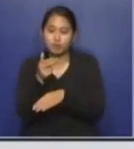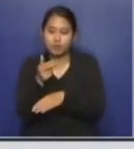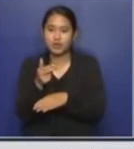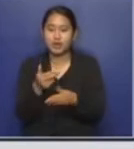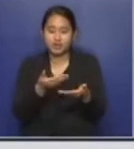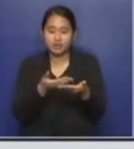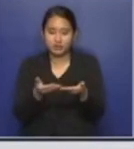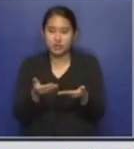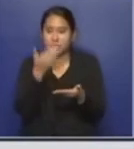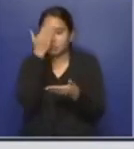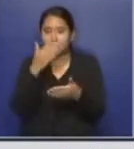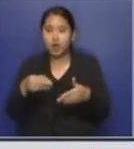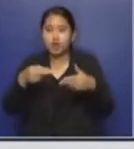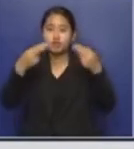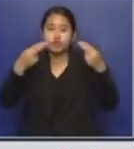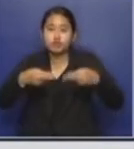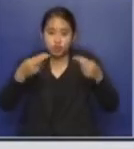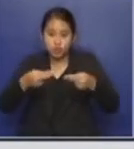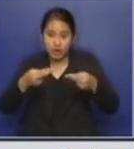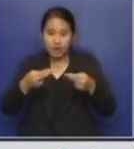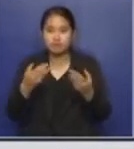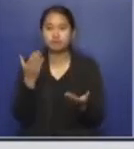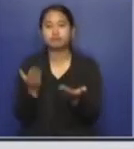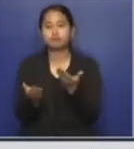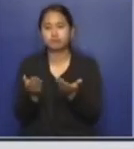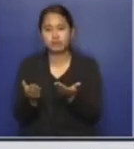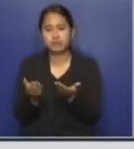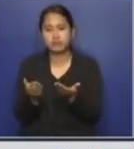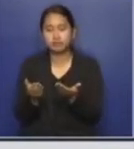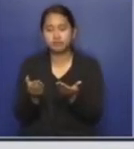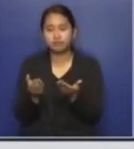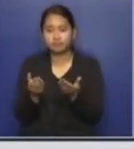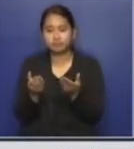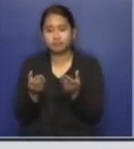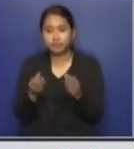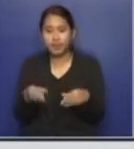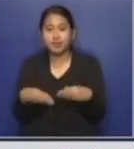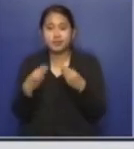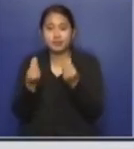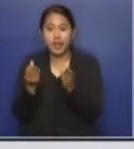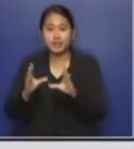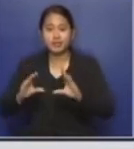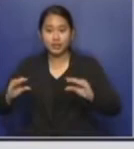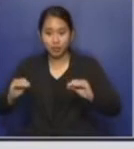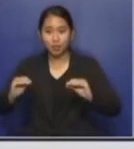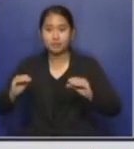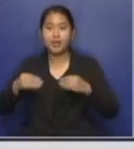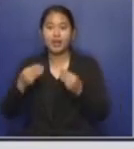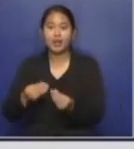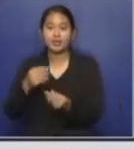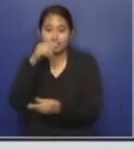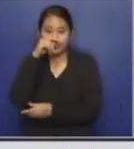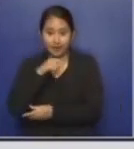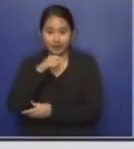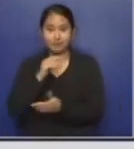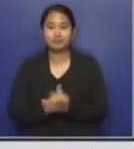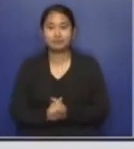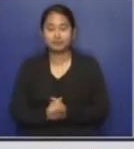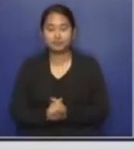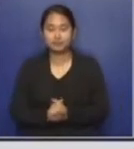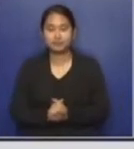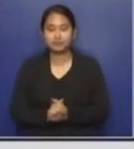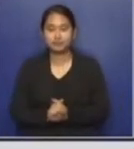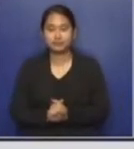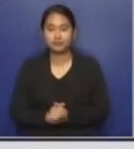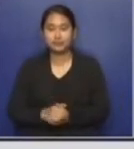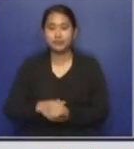างสงครามให้เกิดขึ้นหรือว่าท่านจะสร้างสันติสุขให้เกิดขึ้นในบ้านในเมืองนี้พระพุ